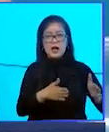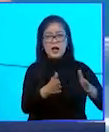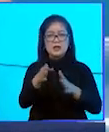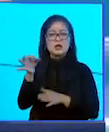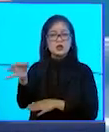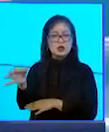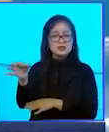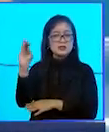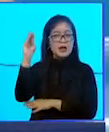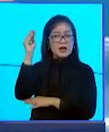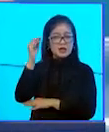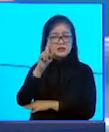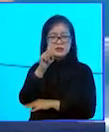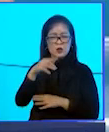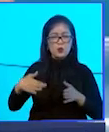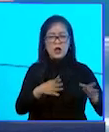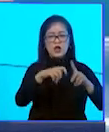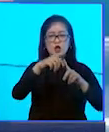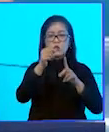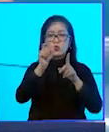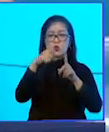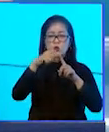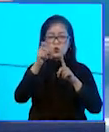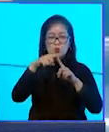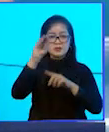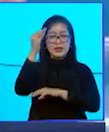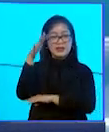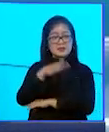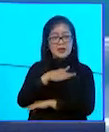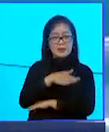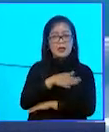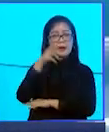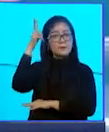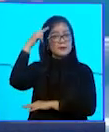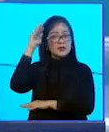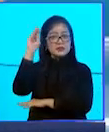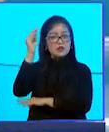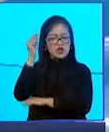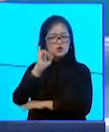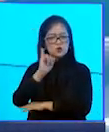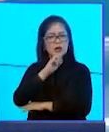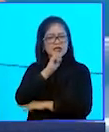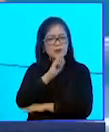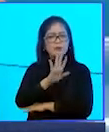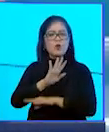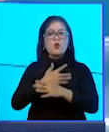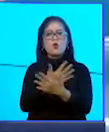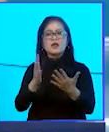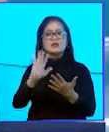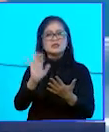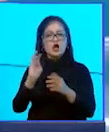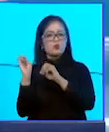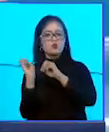Kali Krukut, Jakarta Selatan. Pemprov DKI Jakarta juga mengimbau warga untuk tidak membuang sampah sembarangan agar tidak terjadi banjir di